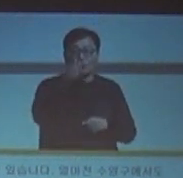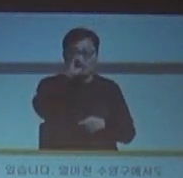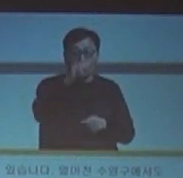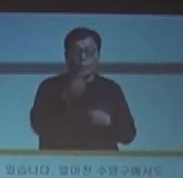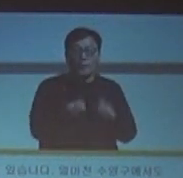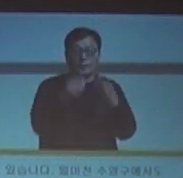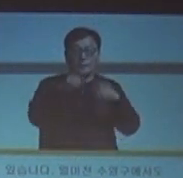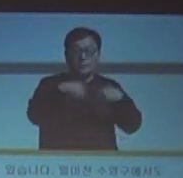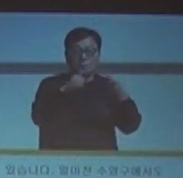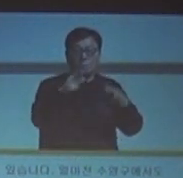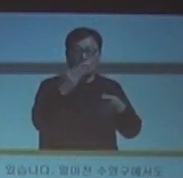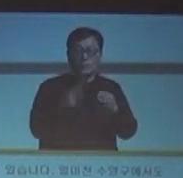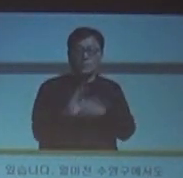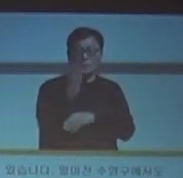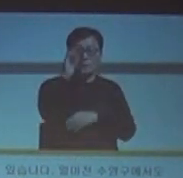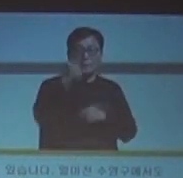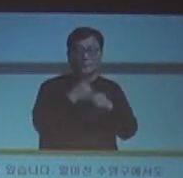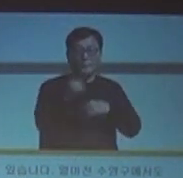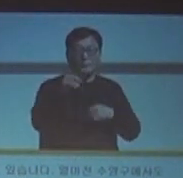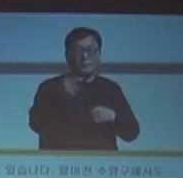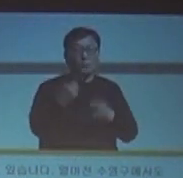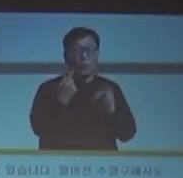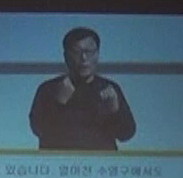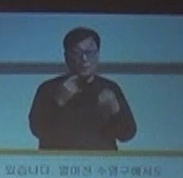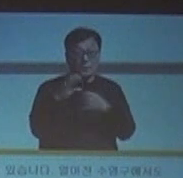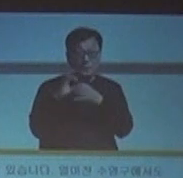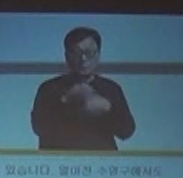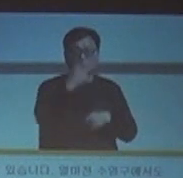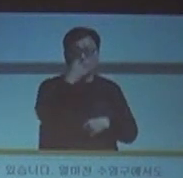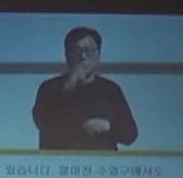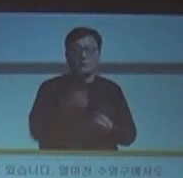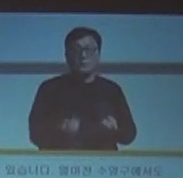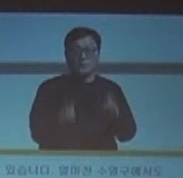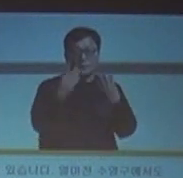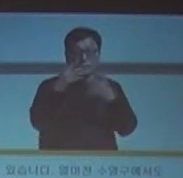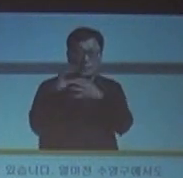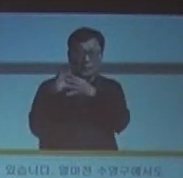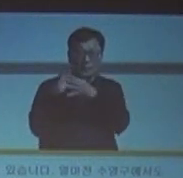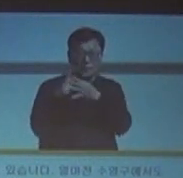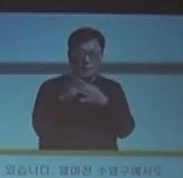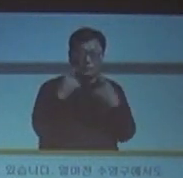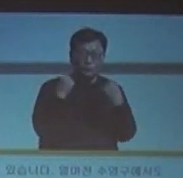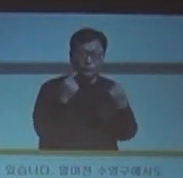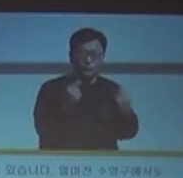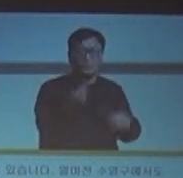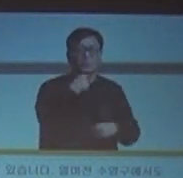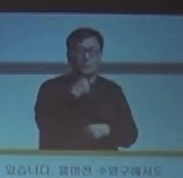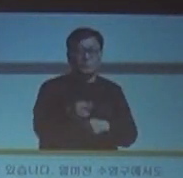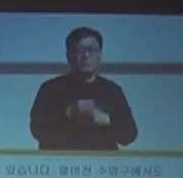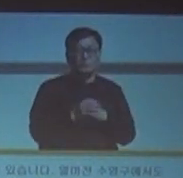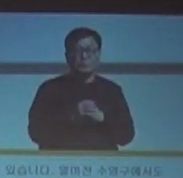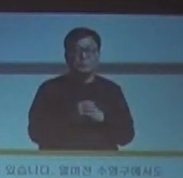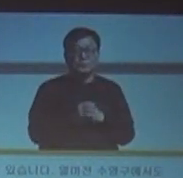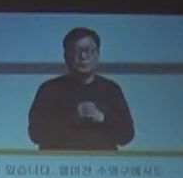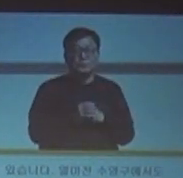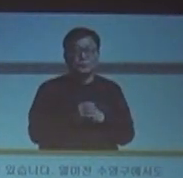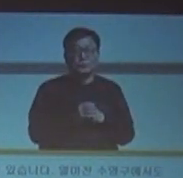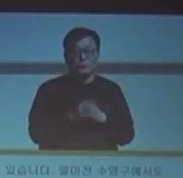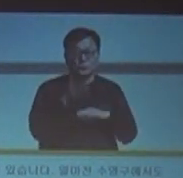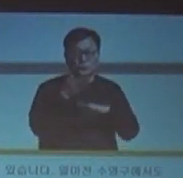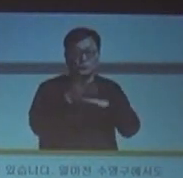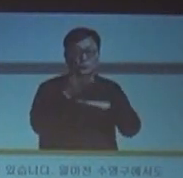되어 영광입니다. 내년에도 계속 멋진 행사가 쭉 이어나가길 바랍니다 라고 보내주셨습니다 네, 네. 아,